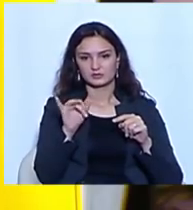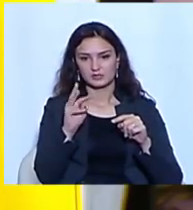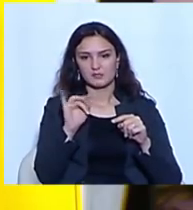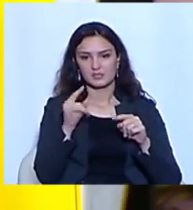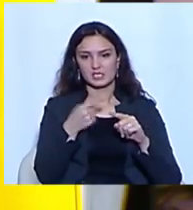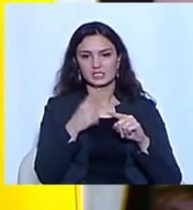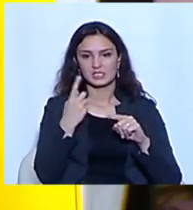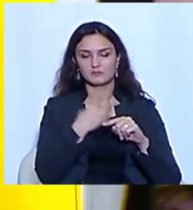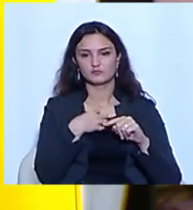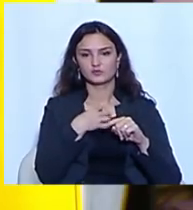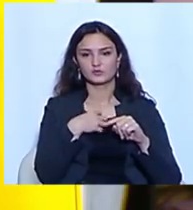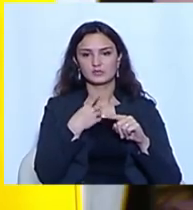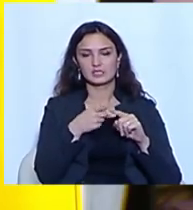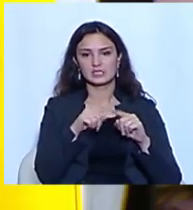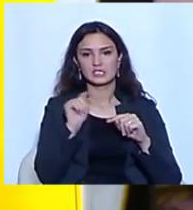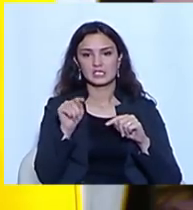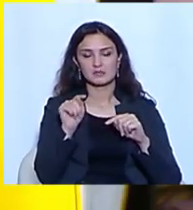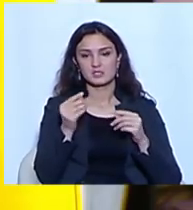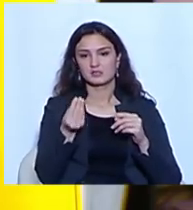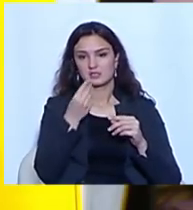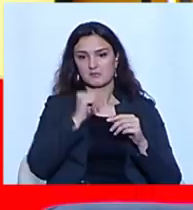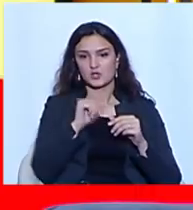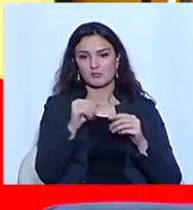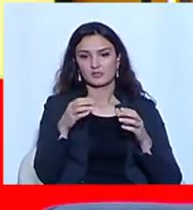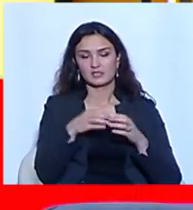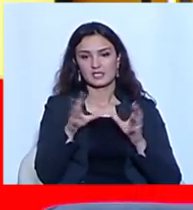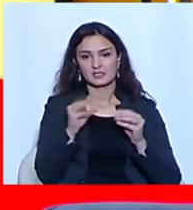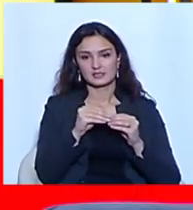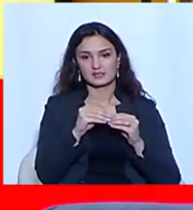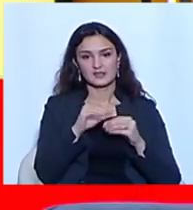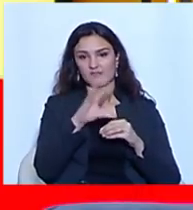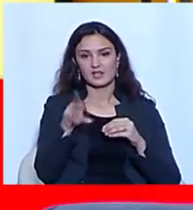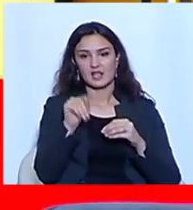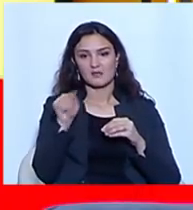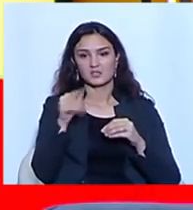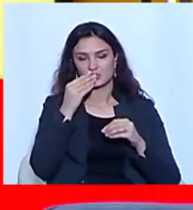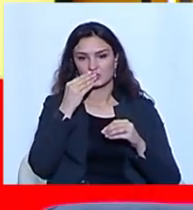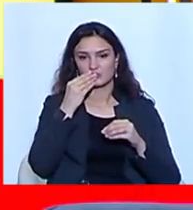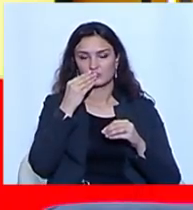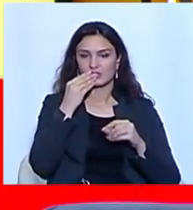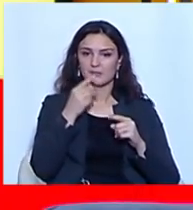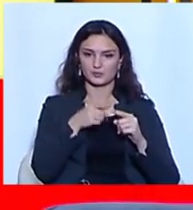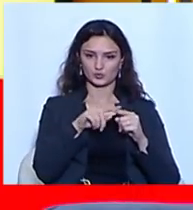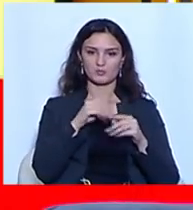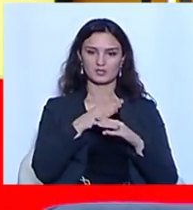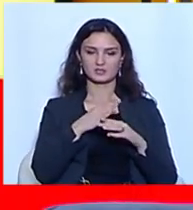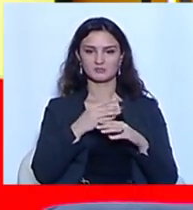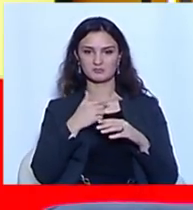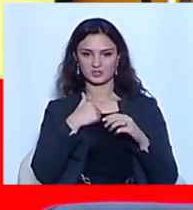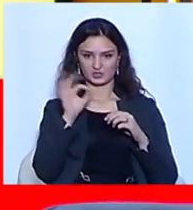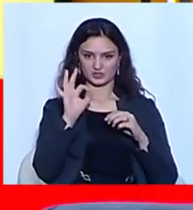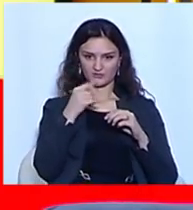მნიშვნელოვანი თავისებურება. იმას მირთმევს ამხანაგებთან ერთად. ყველა ამას ჭამს. ამიტომ არის ხოლმე, მე ხშირად